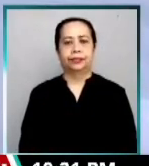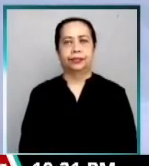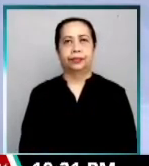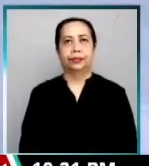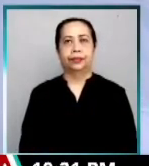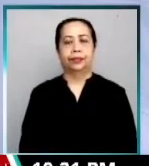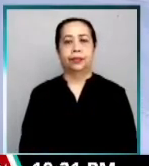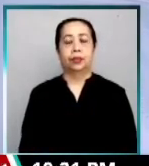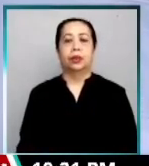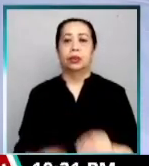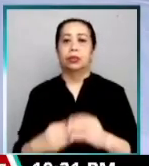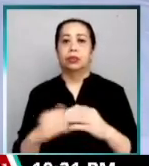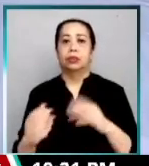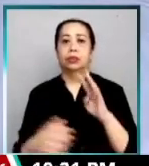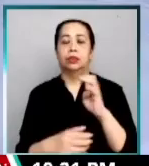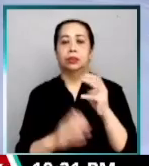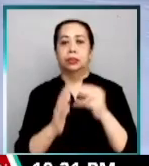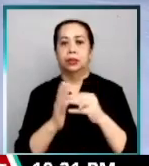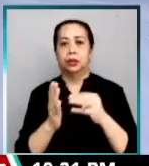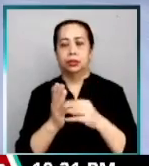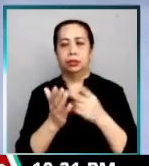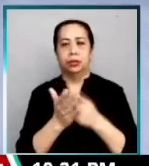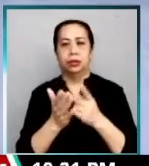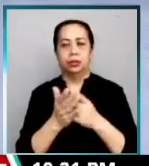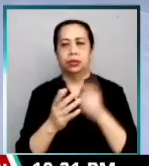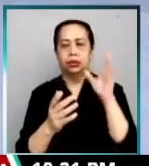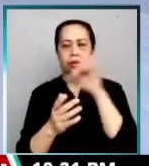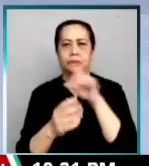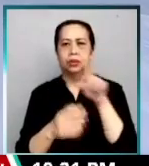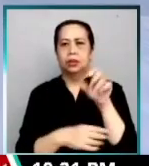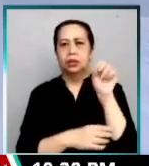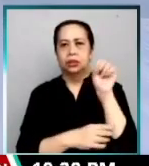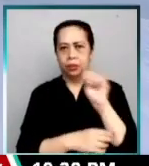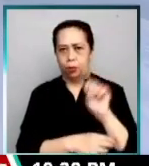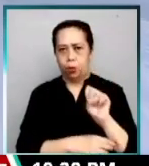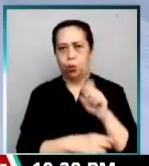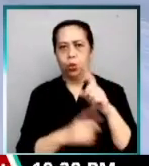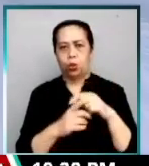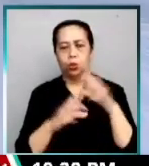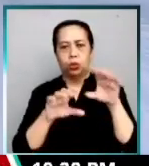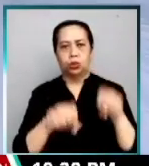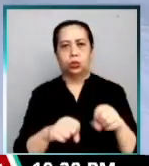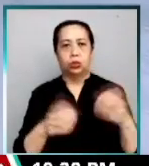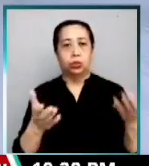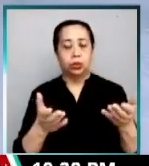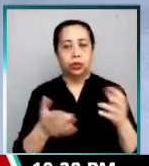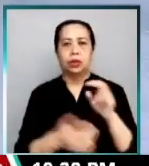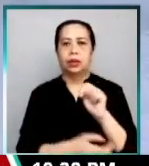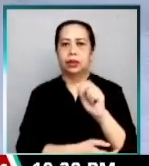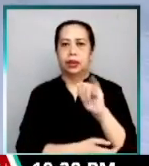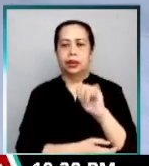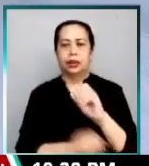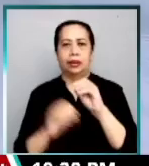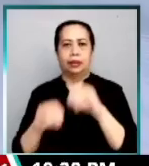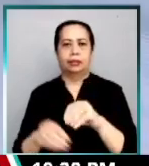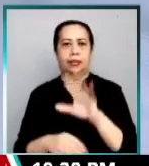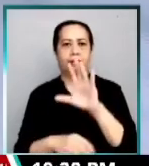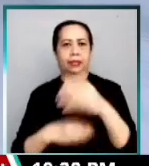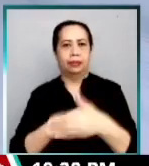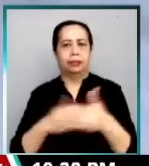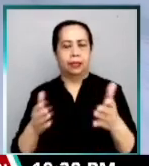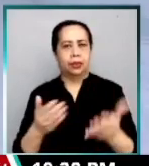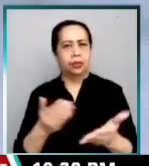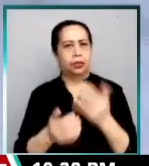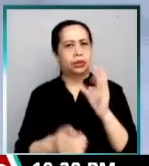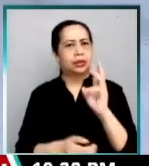Mahigit 400 milyong pisong halaga ng hinihinalang shabu ang nasa bat sa NAIA. Nakalagay sa limang kahon ang halos